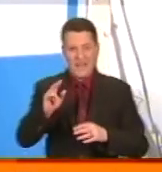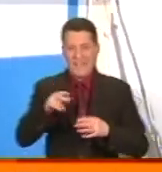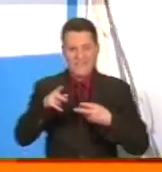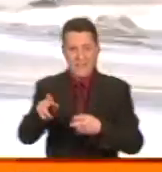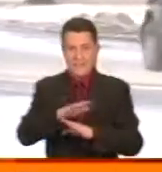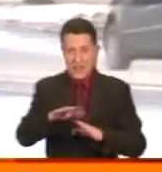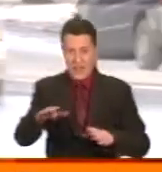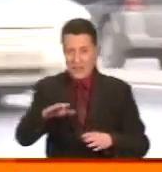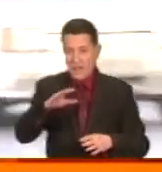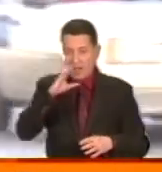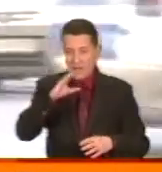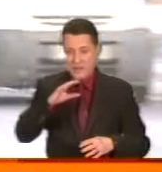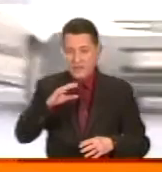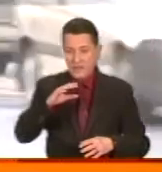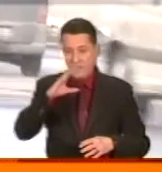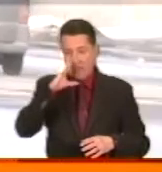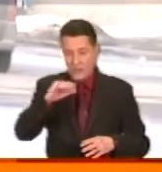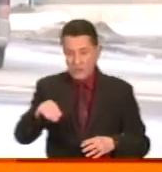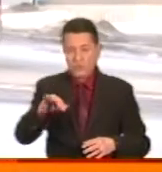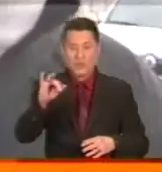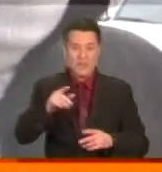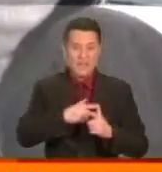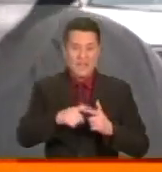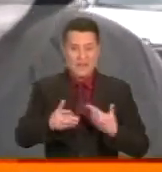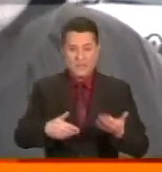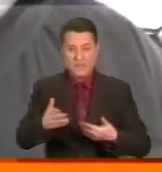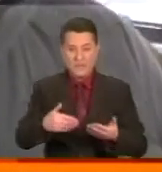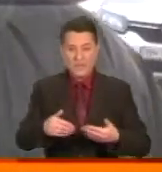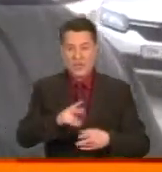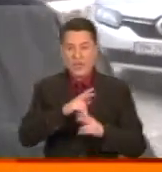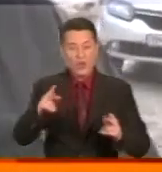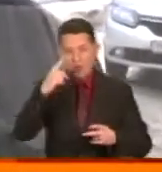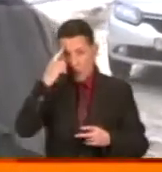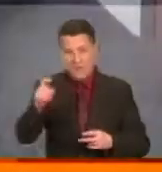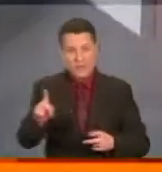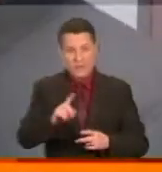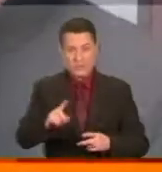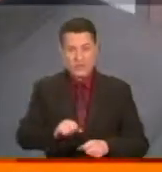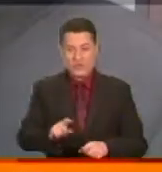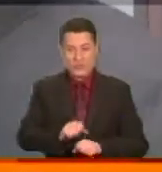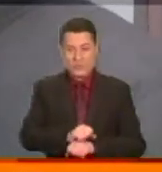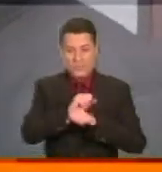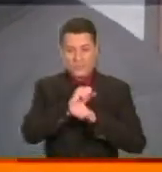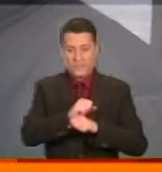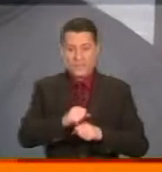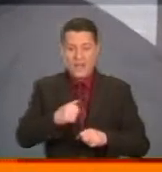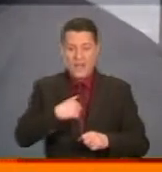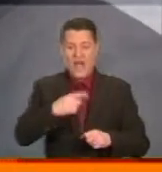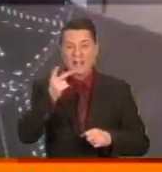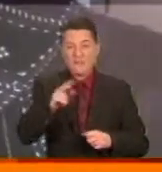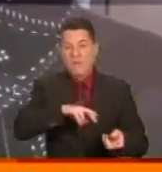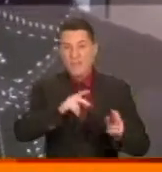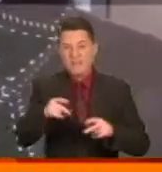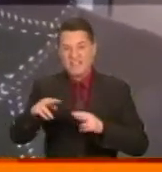туляться в маршрутках або ж ідуть пішки. Нам ніхто не сообщив, що нас не в сьогодні ходити не буде. Я вже двома з пересадками